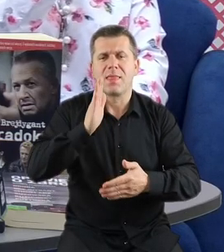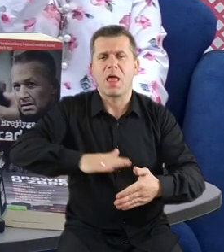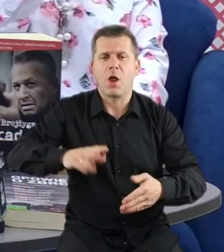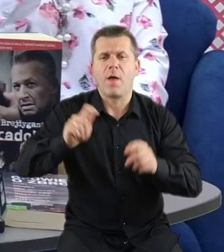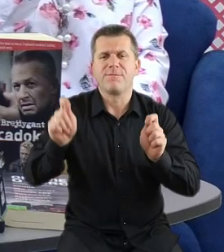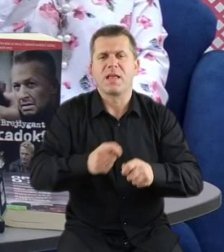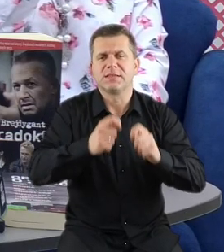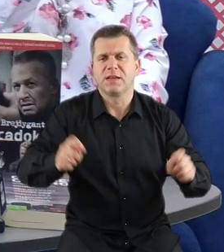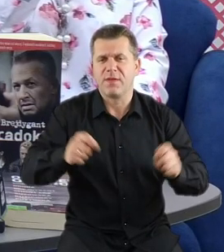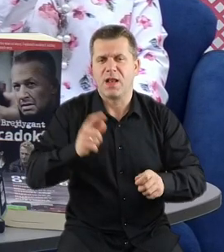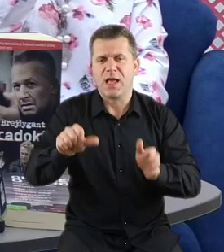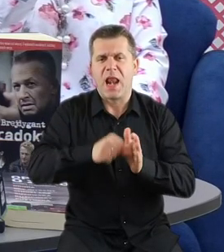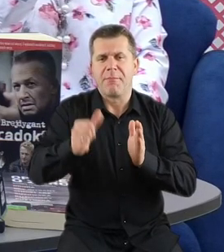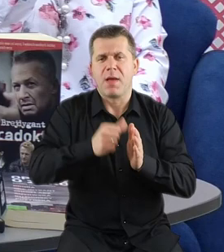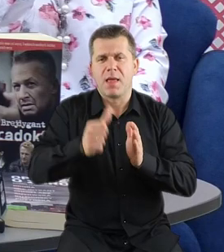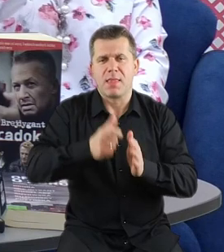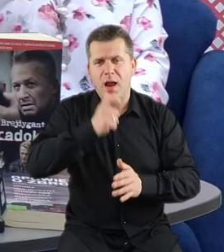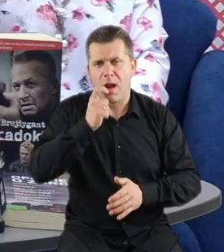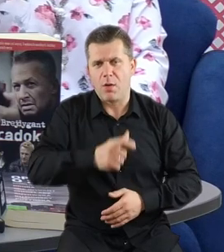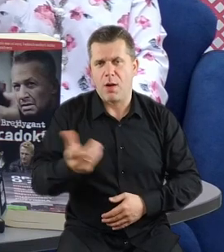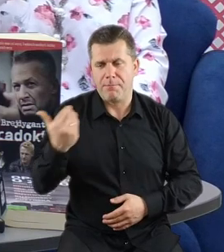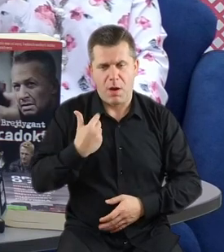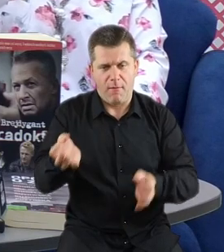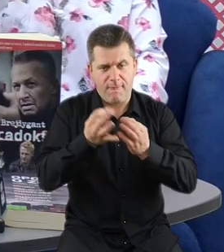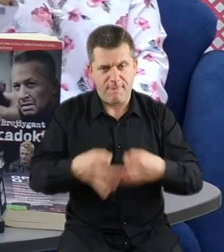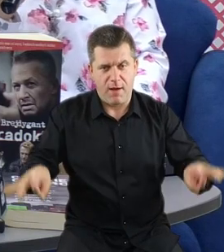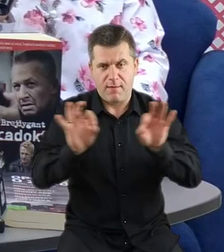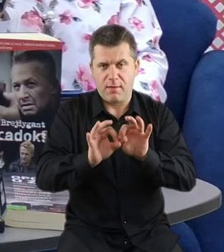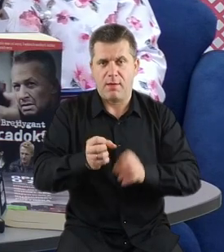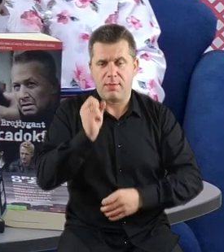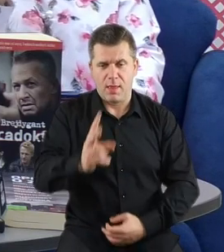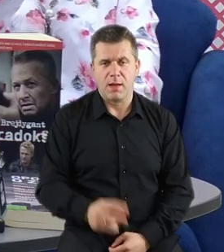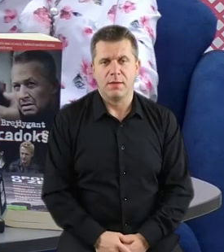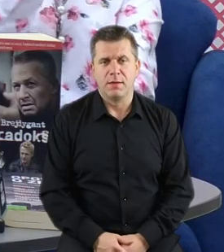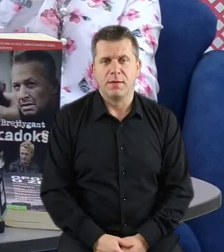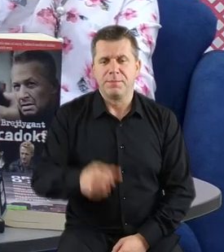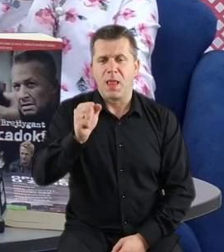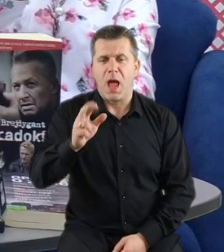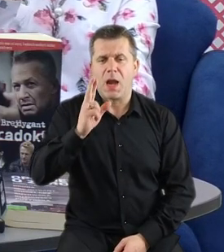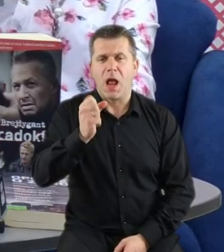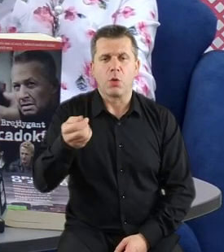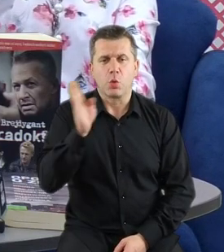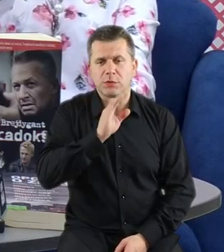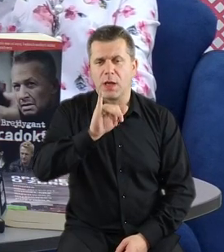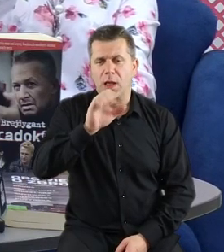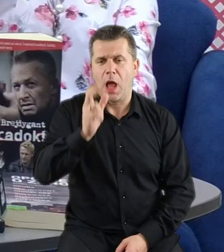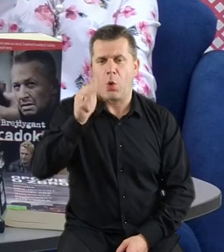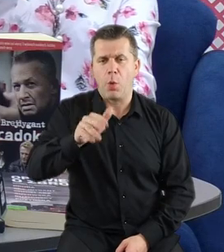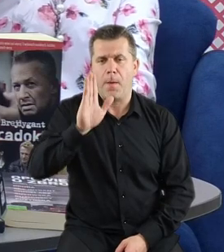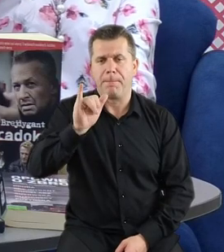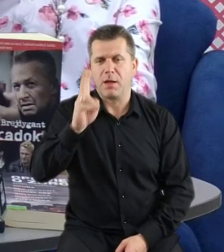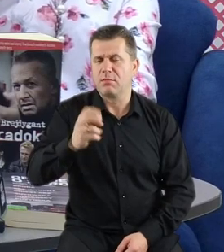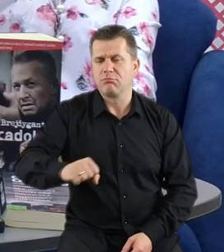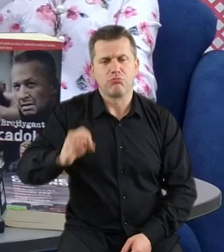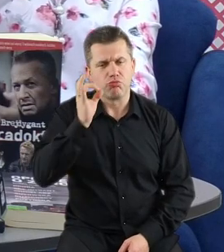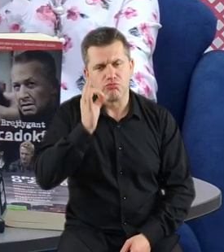Kryminału, w którym to Rysa była również finalistką. Tak. Arkadiusz Jakubik, który